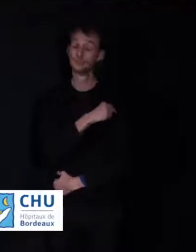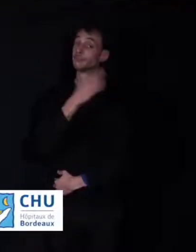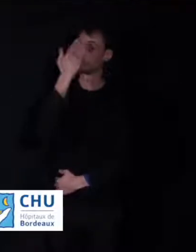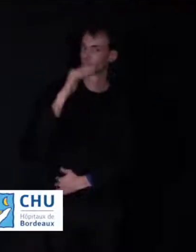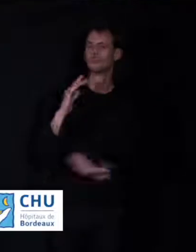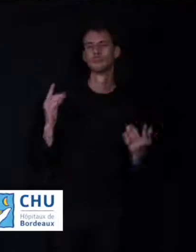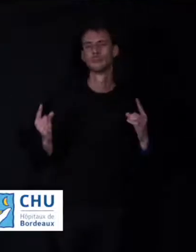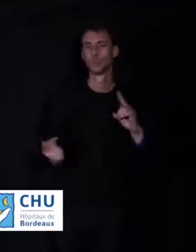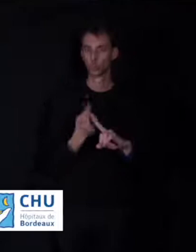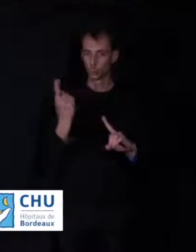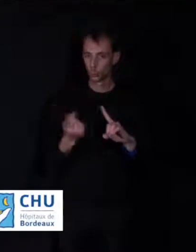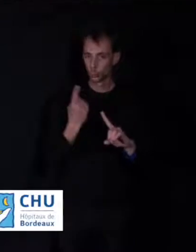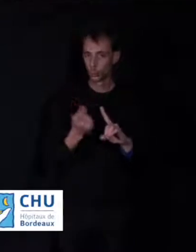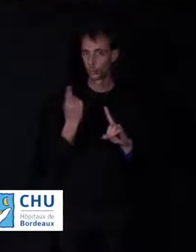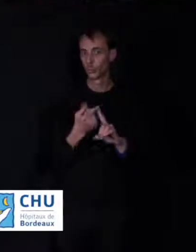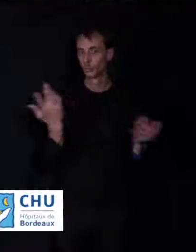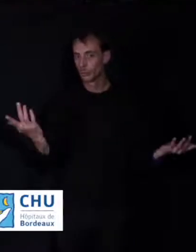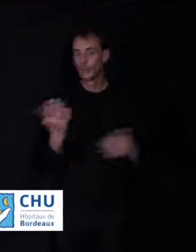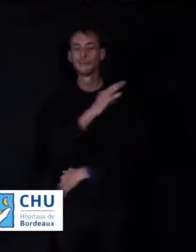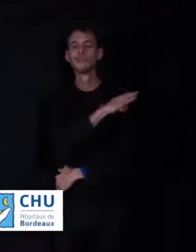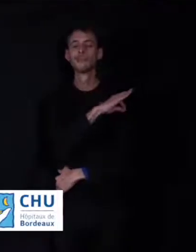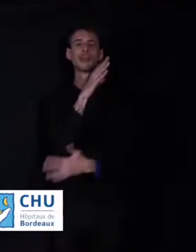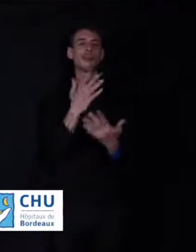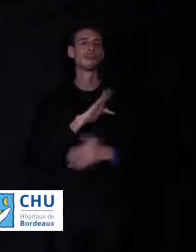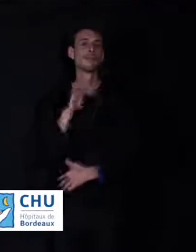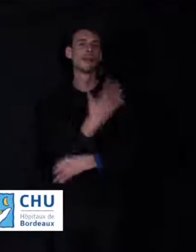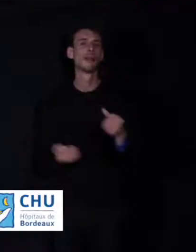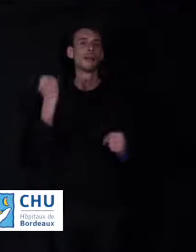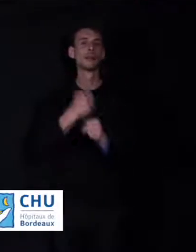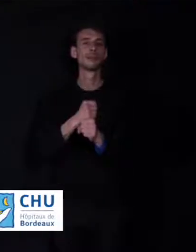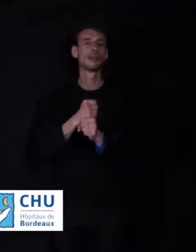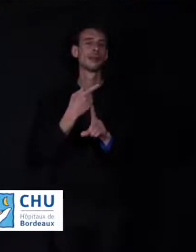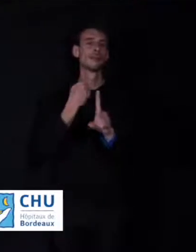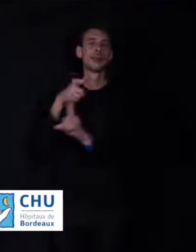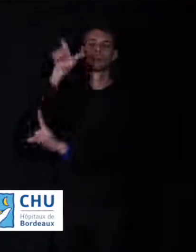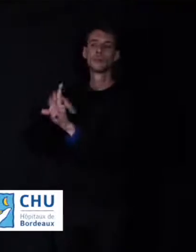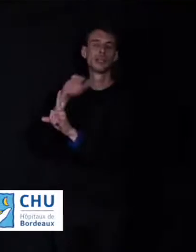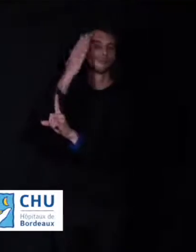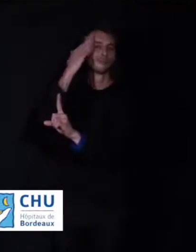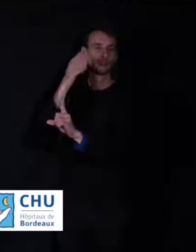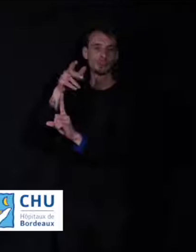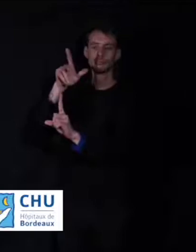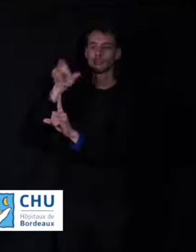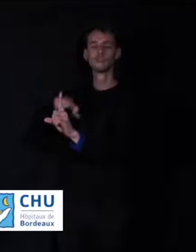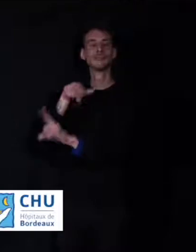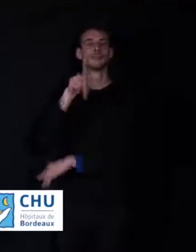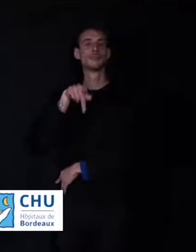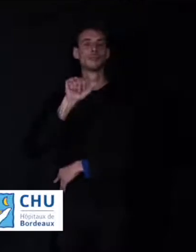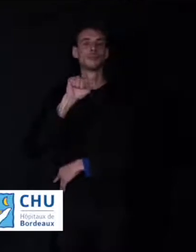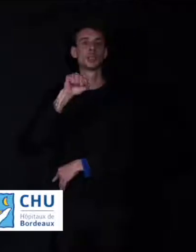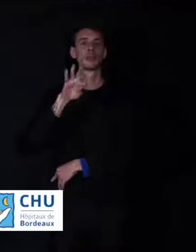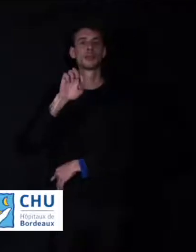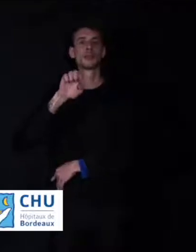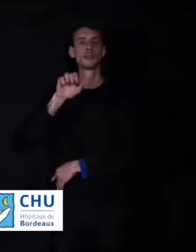important. La vaccination a été inventée en France par Pasteur. Aujourd'hui, c'est le professeur Charles Cazenave qui va vous